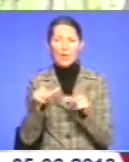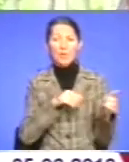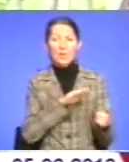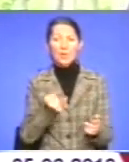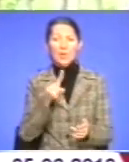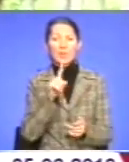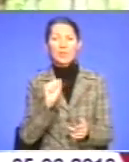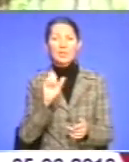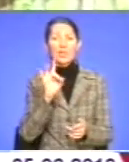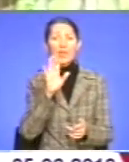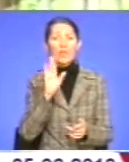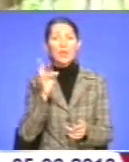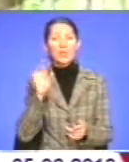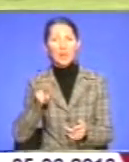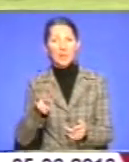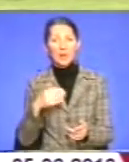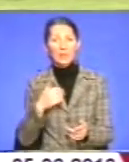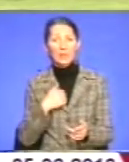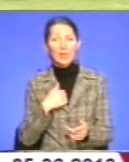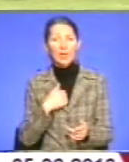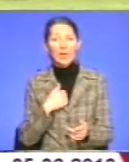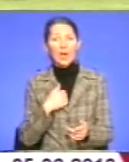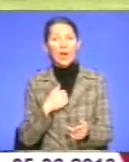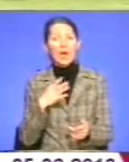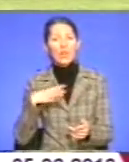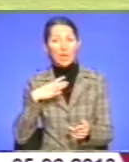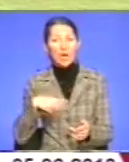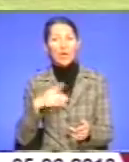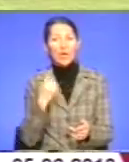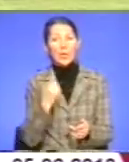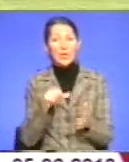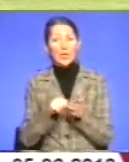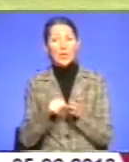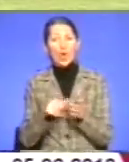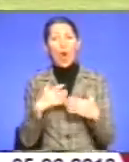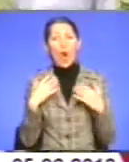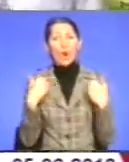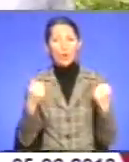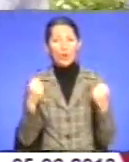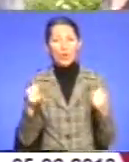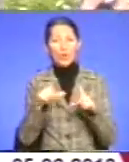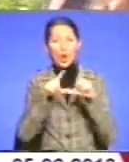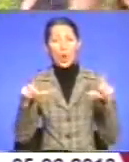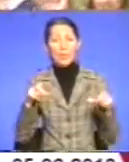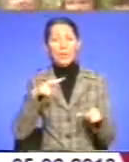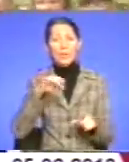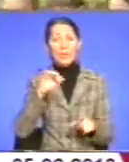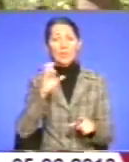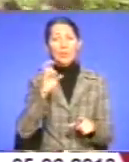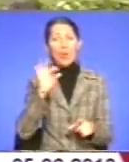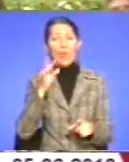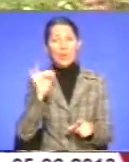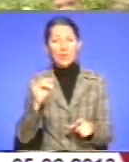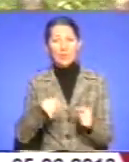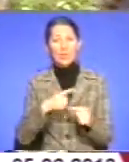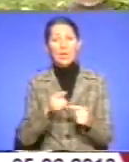і в Язлівець. Чекають на перших відвідувачів і в оздоровчому комплексі «Лісовий». За кілька днів тут стане гамірно,